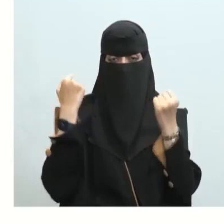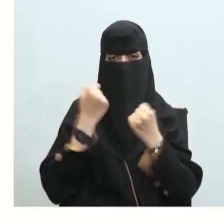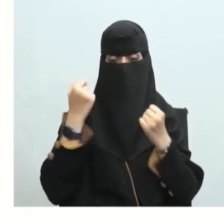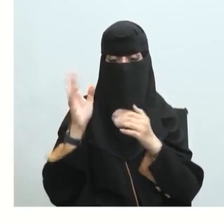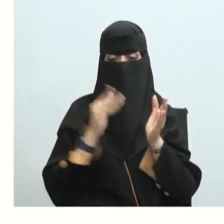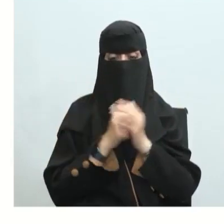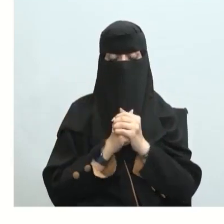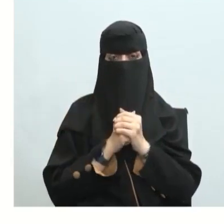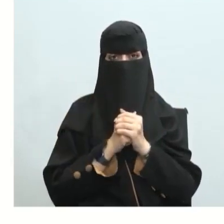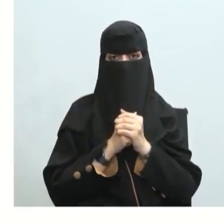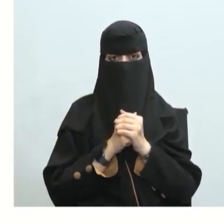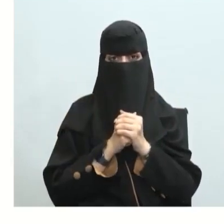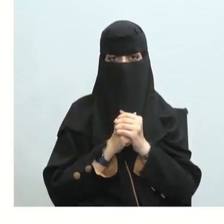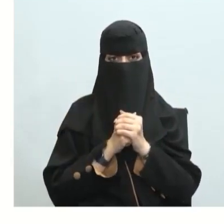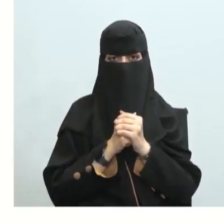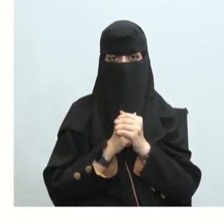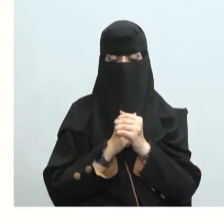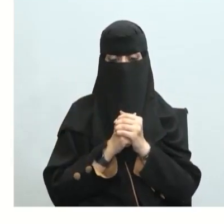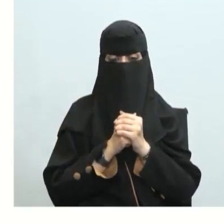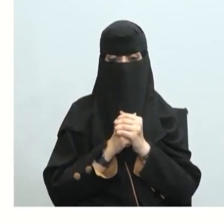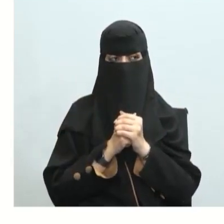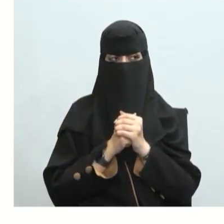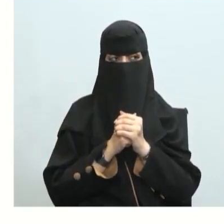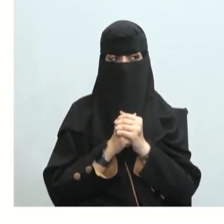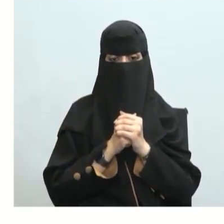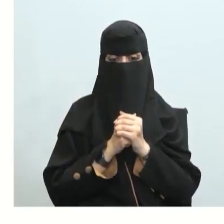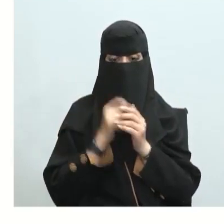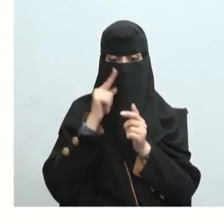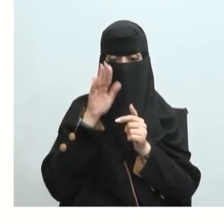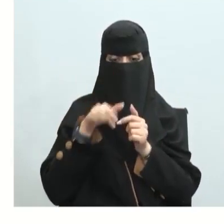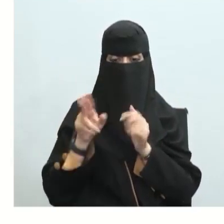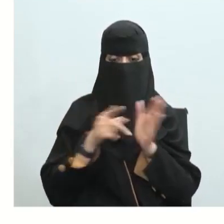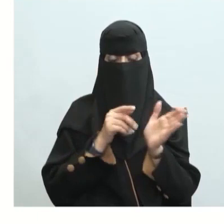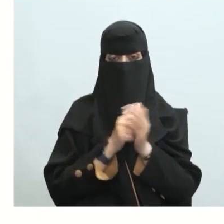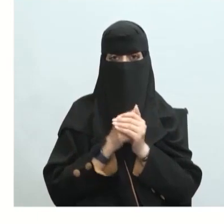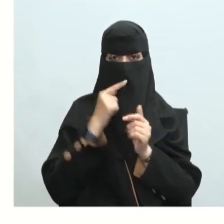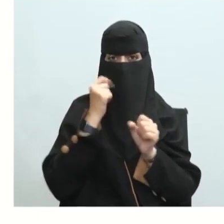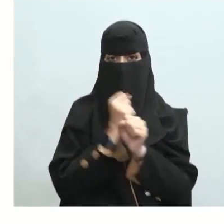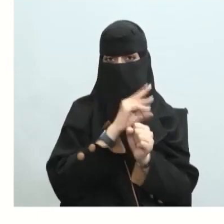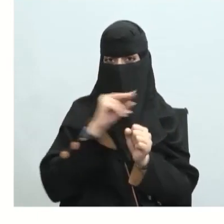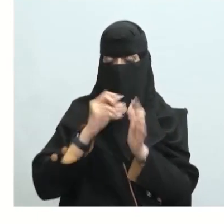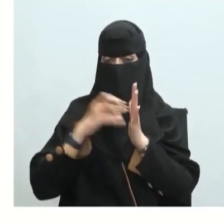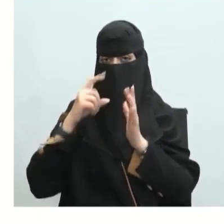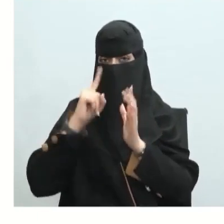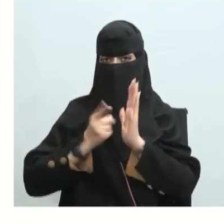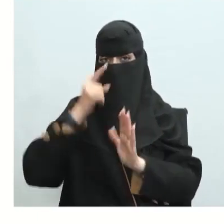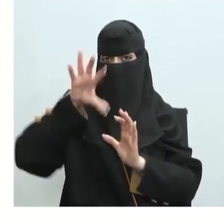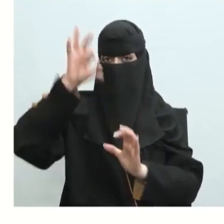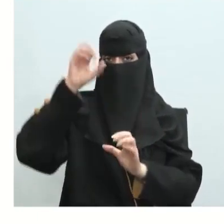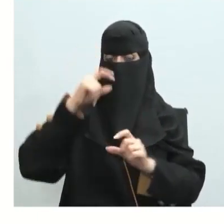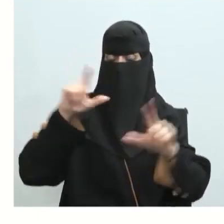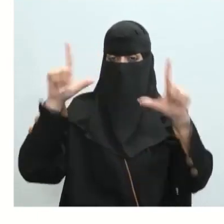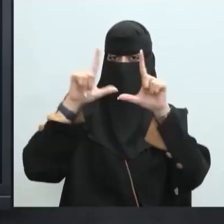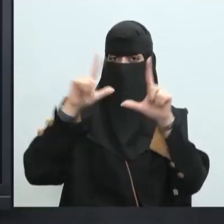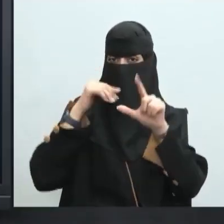صناعي والاخرى ل شعار معهد تدريبي طبق النموذج في الدعايه لاحدهما اختر احد